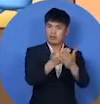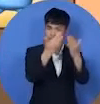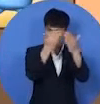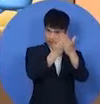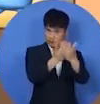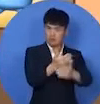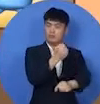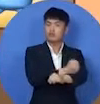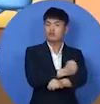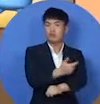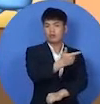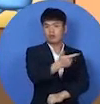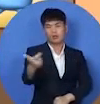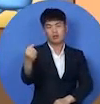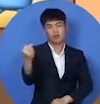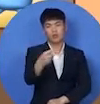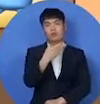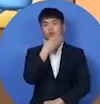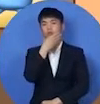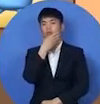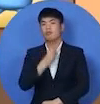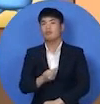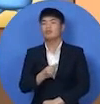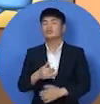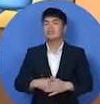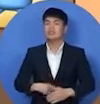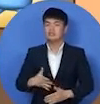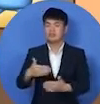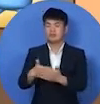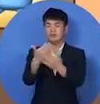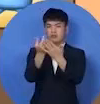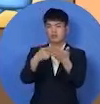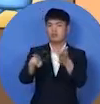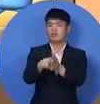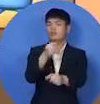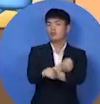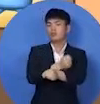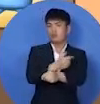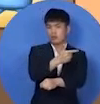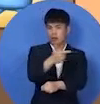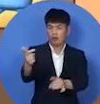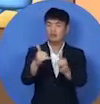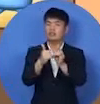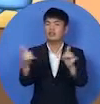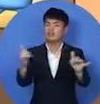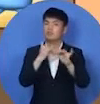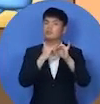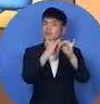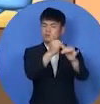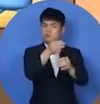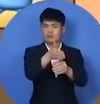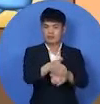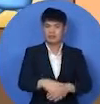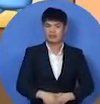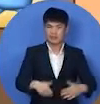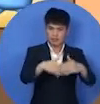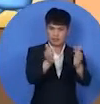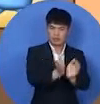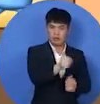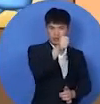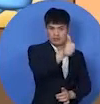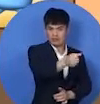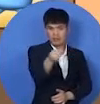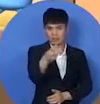위해 묵묵히 봉사하며 복지증진을 위해 일하는 시민에게 매년 시상되고 있는데요. 신청은 소속기관 단체의 장